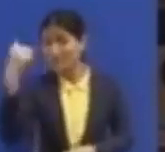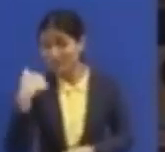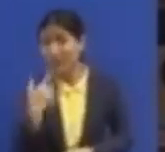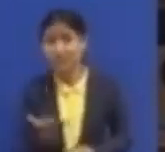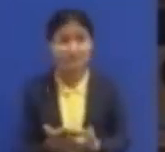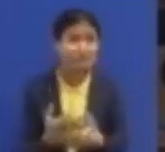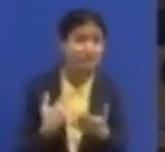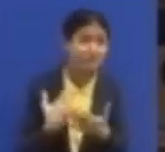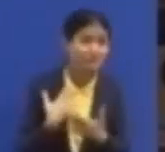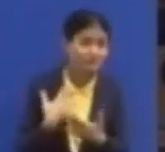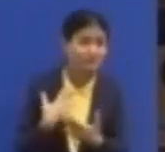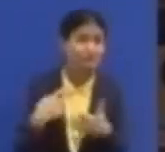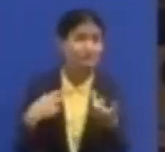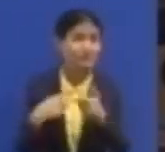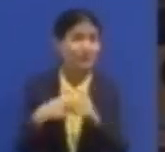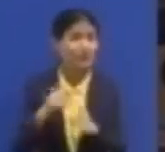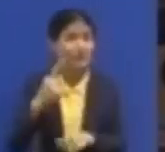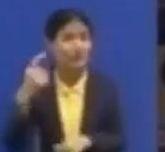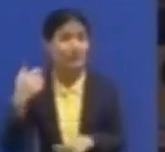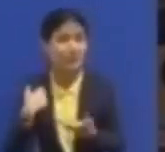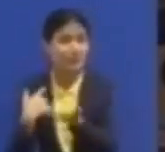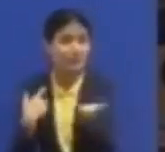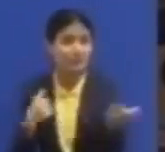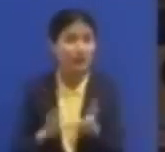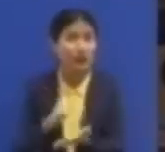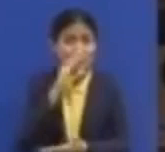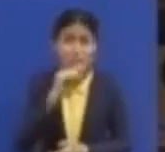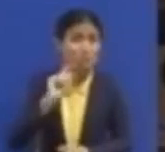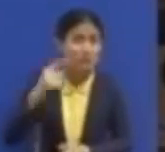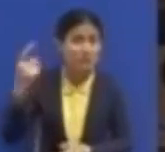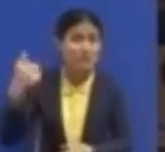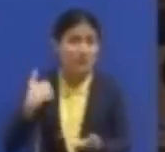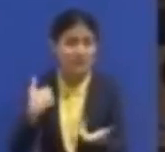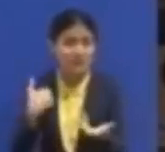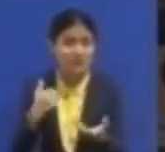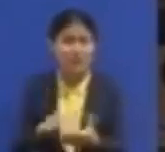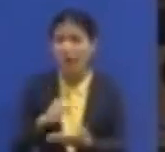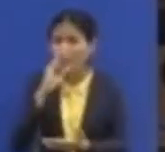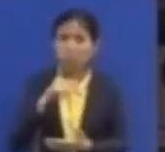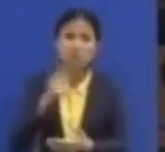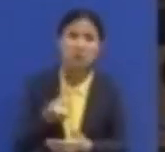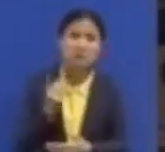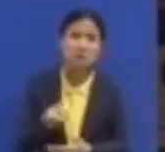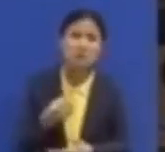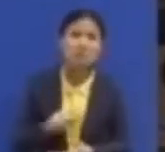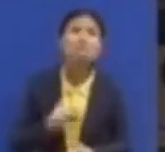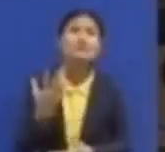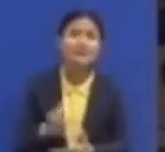ชิญฮะ